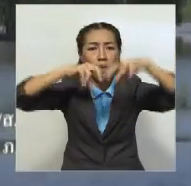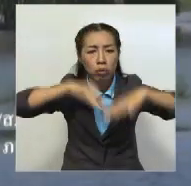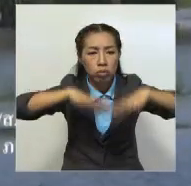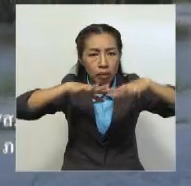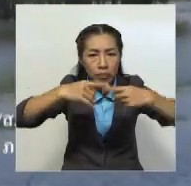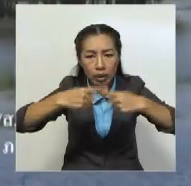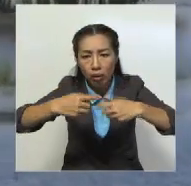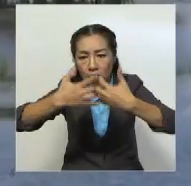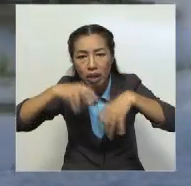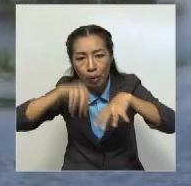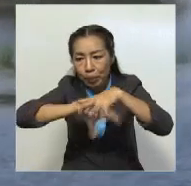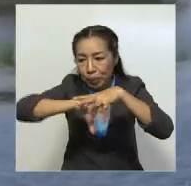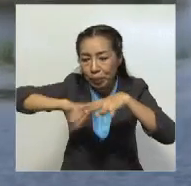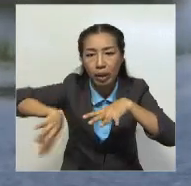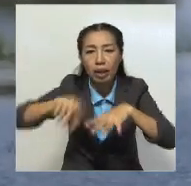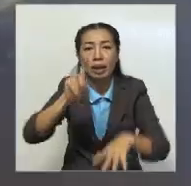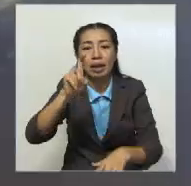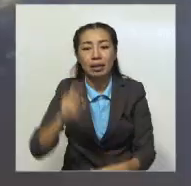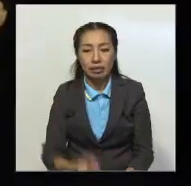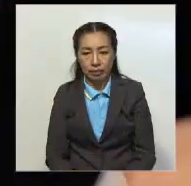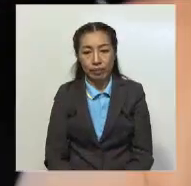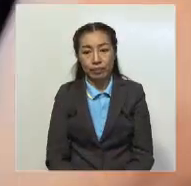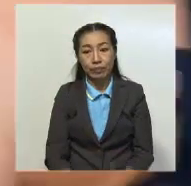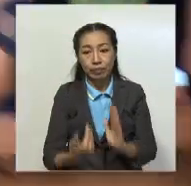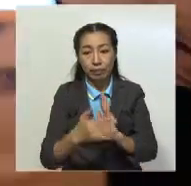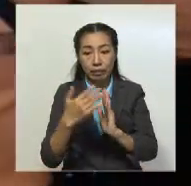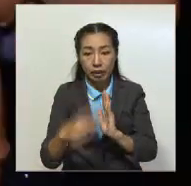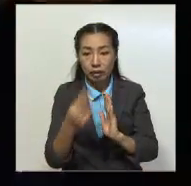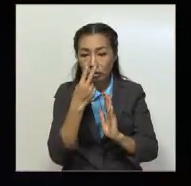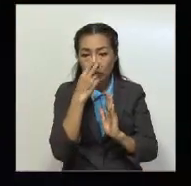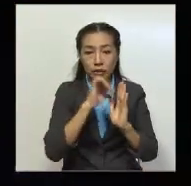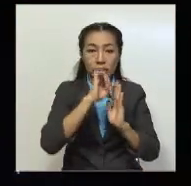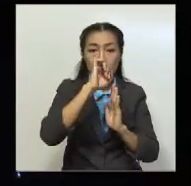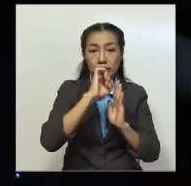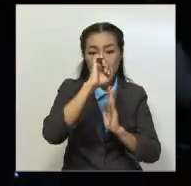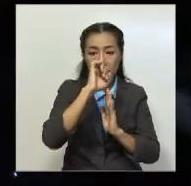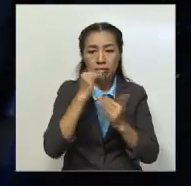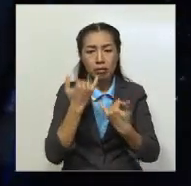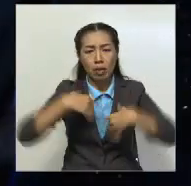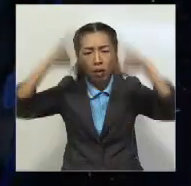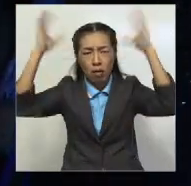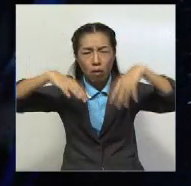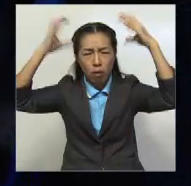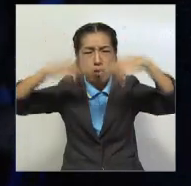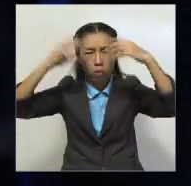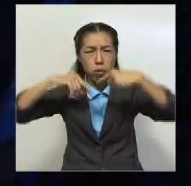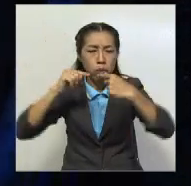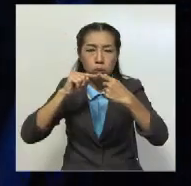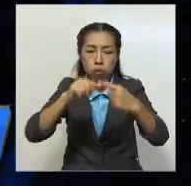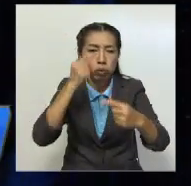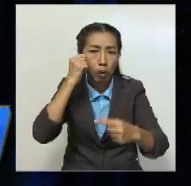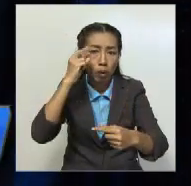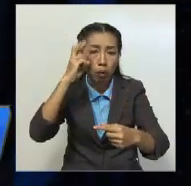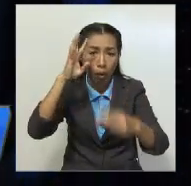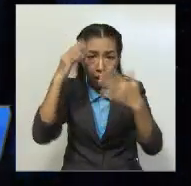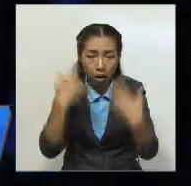ารถระบายลงน้ำโขงได้ค่ะ จากภาคอีสานนะครับขึ้นไปดูที่จังหวัดเชียงใหม่กันบ้างนะครับฝนที่ตกหนักติดต่อกันหลายวันส่งผล